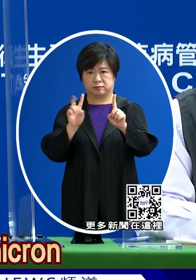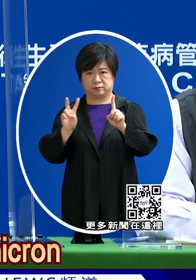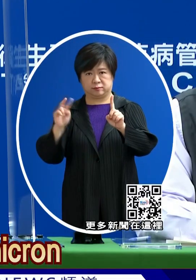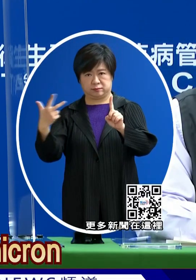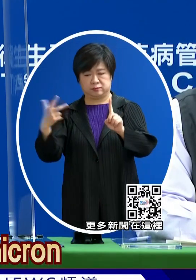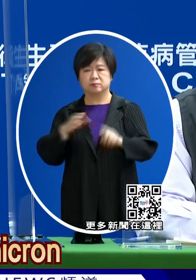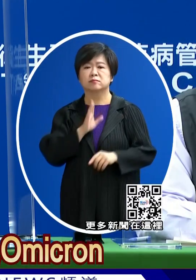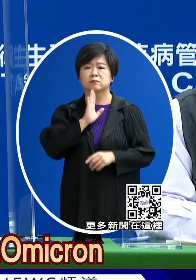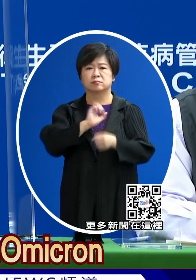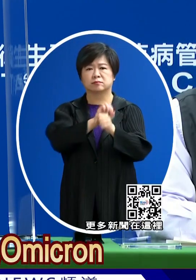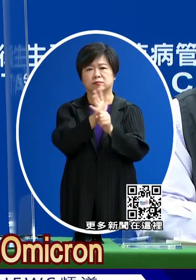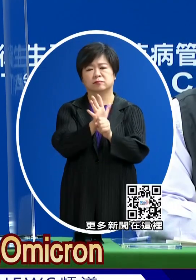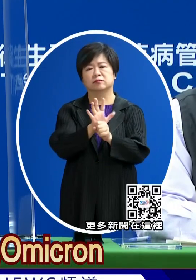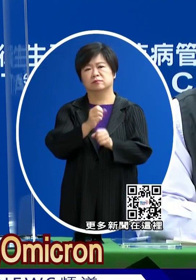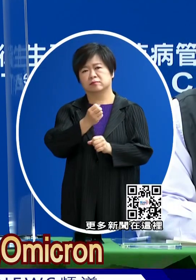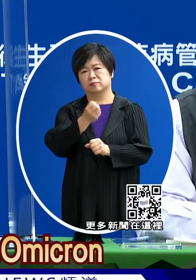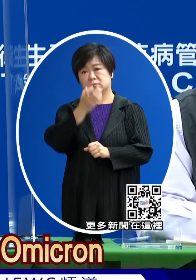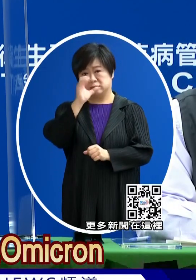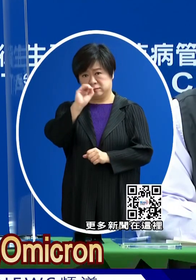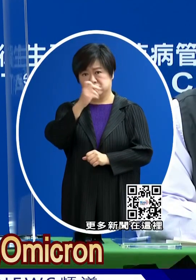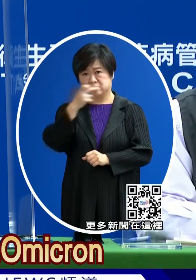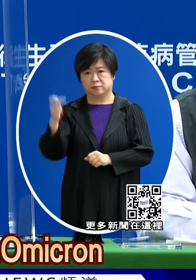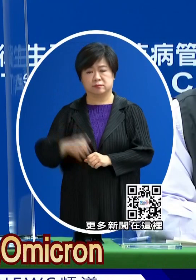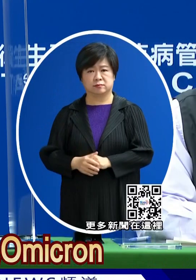日又有防疫旅馆在被证实馆内染疫，1.7.0.7.3跟1.7.1.7.2他们两个都是 Omicron，